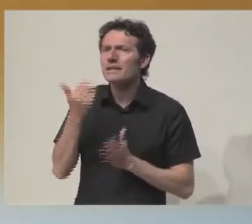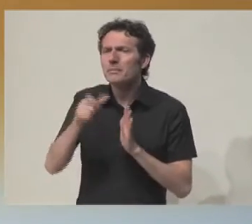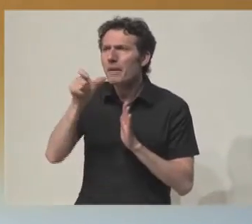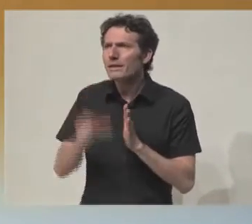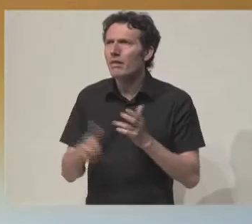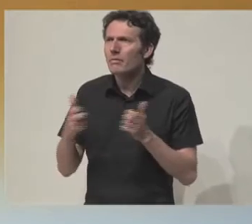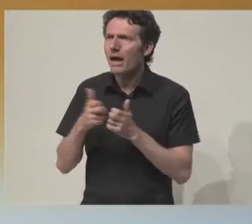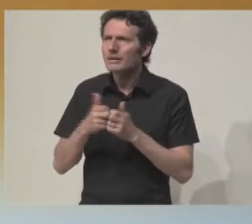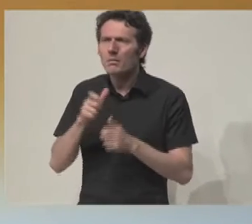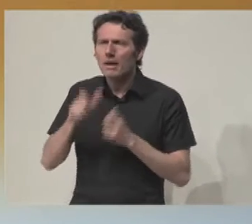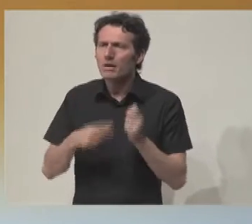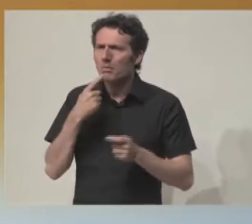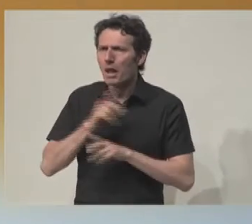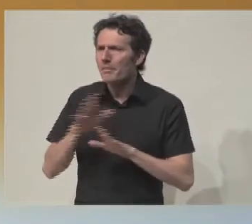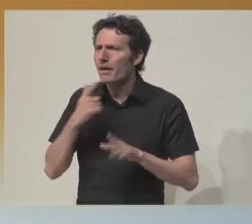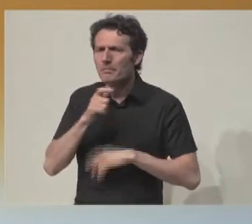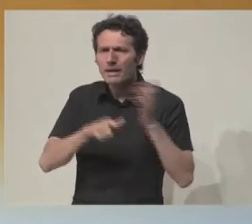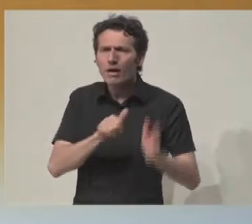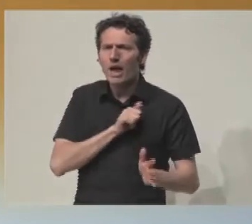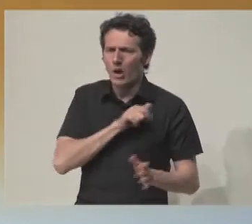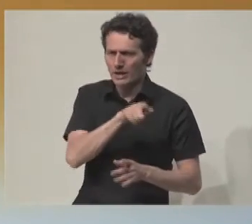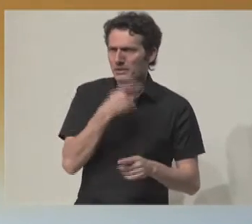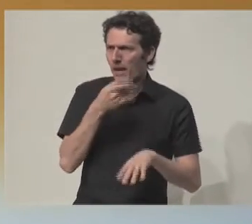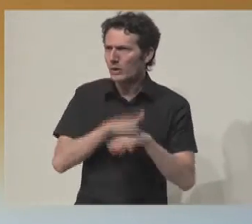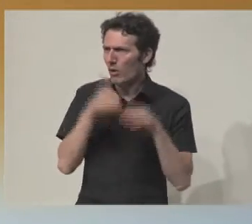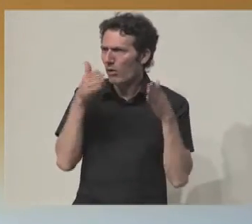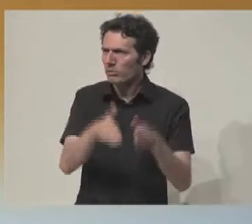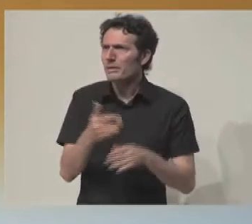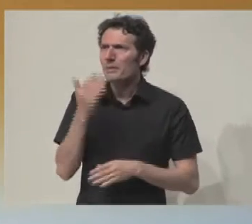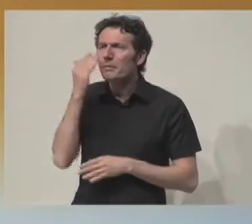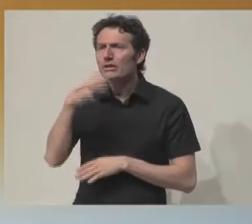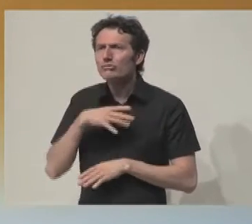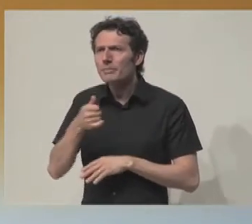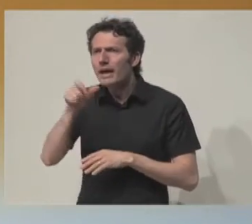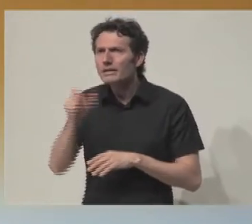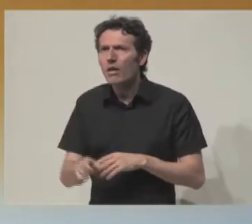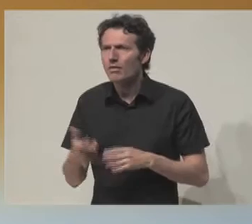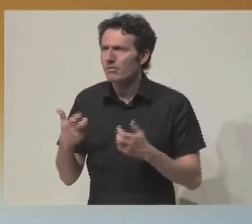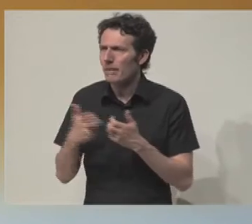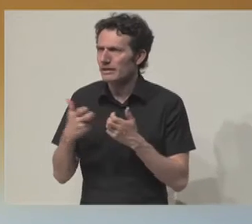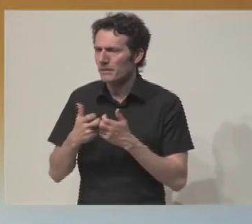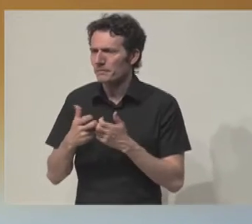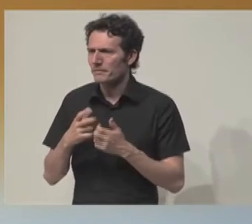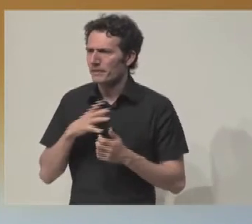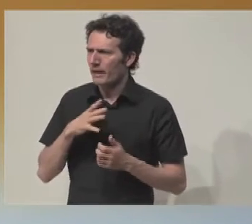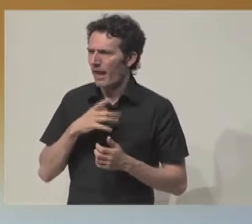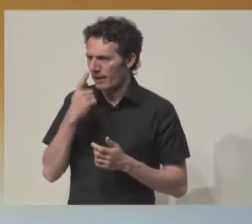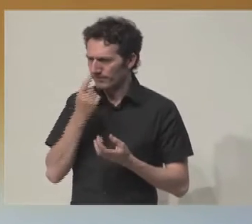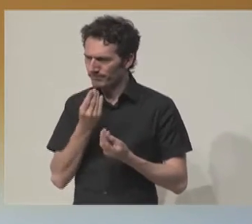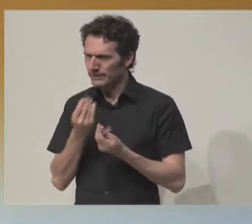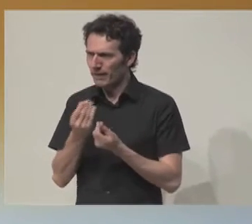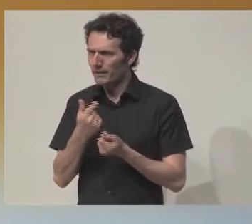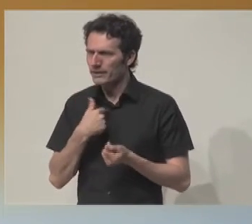généreux je parle aux égoïste sinon quelqu'un a le sentiment souvent